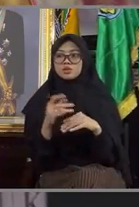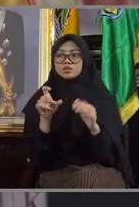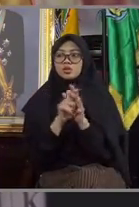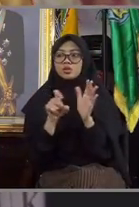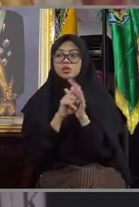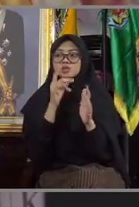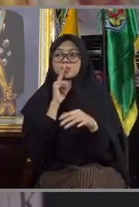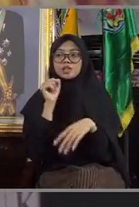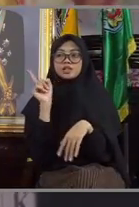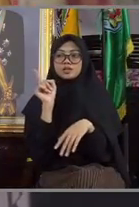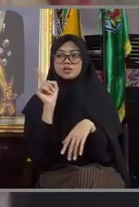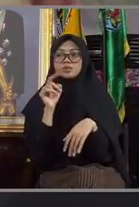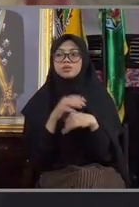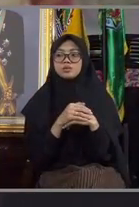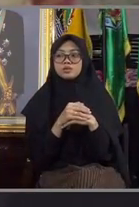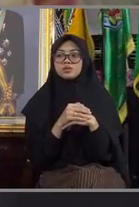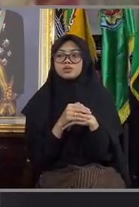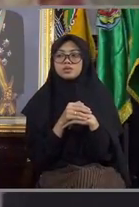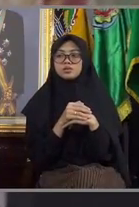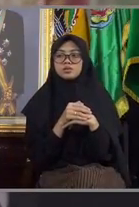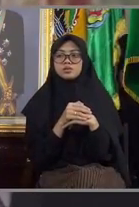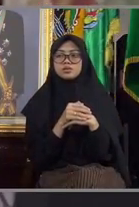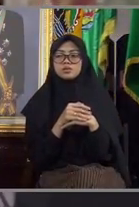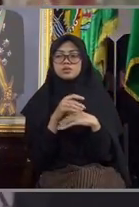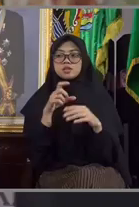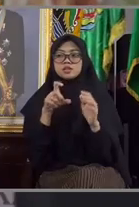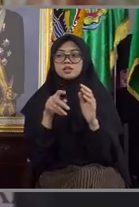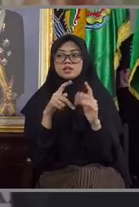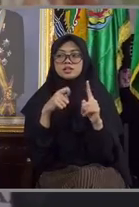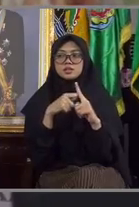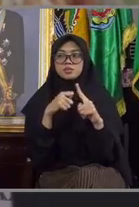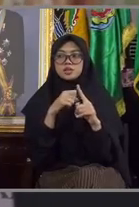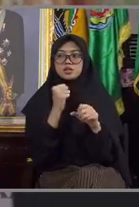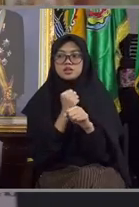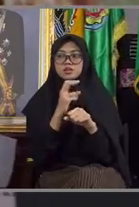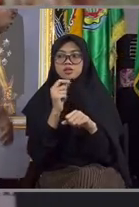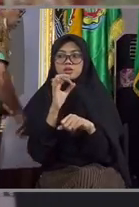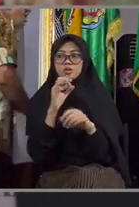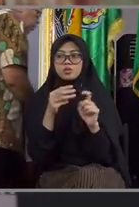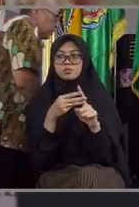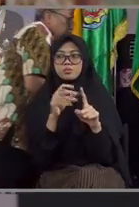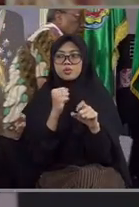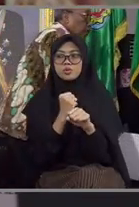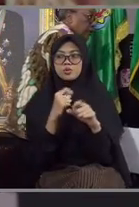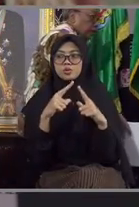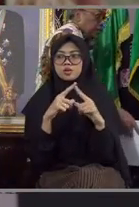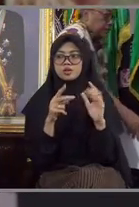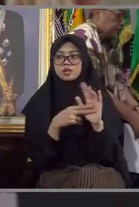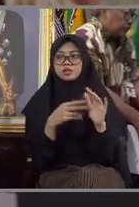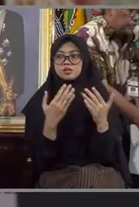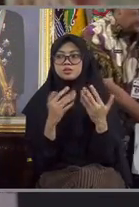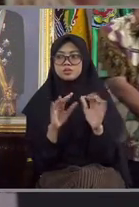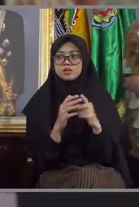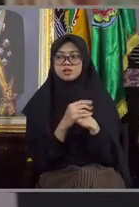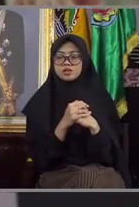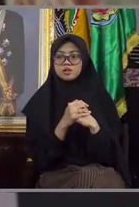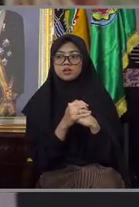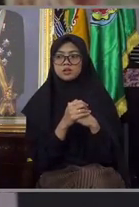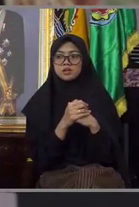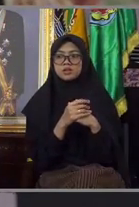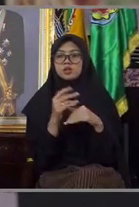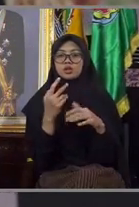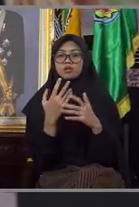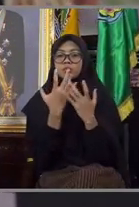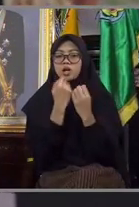itu sudah ada di kecamatan Grobogan di Desa Tanggung Harjo. Kami ingin juga berbuat lebih supaya di